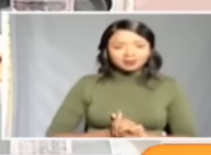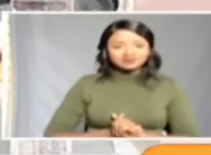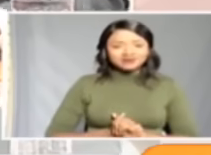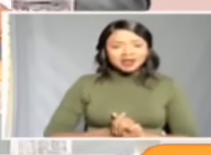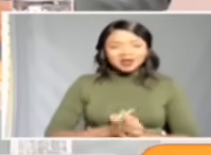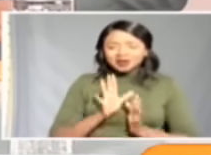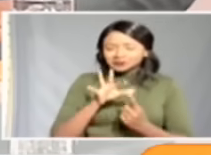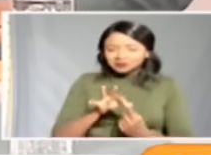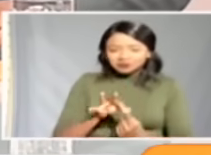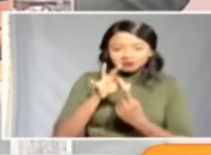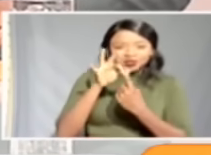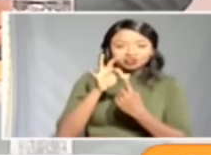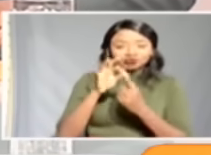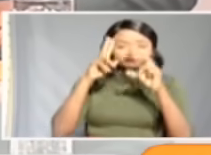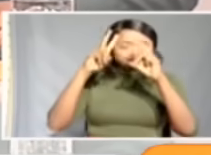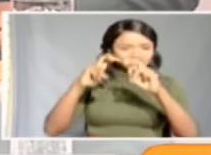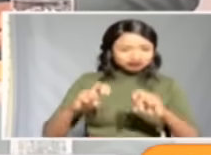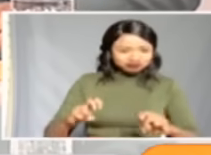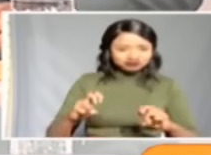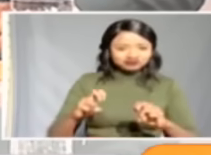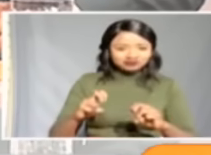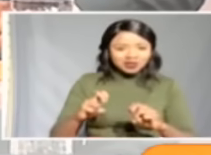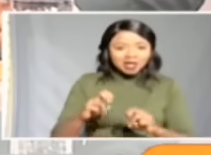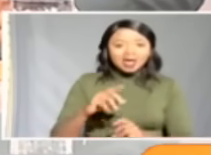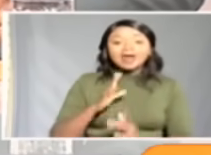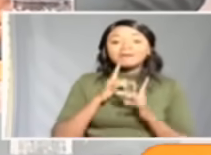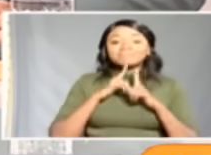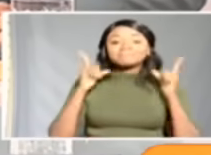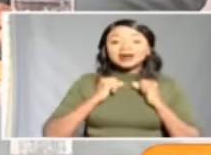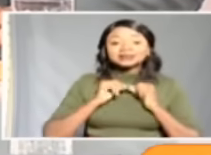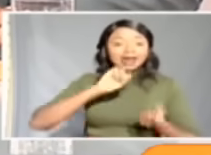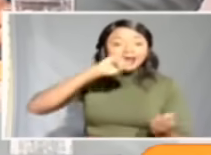makala maalum ya upekuzi Makasisi Wabakaji.